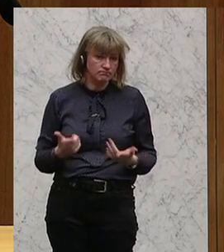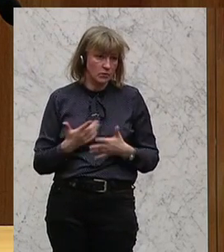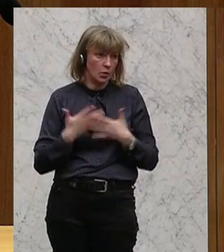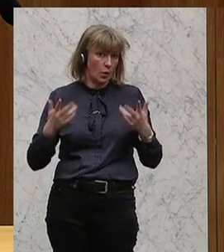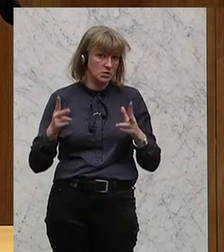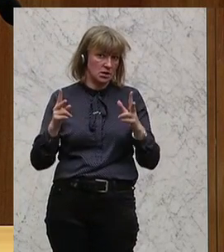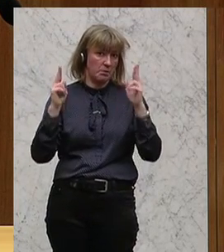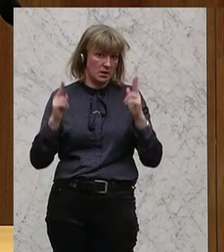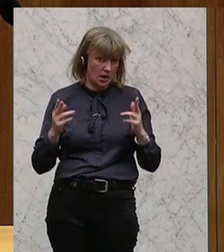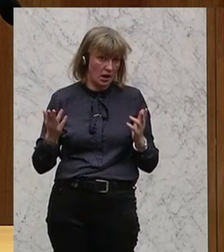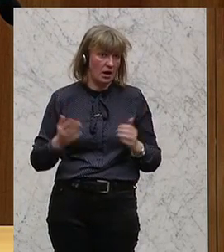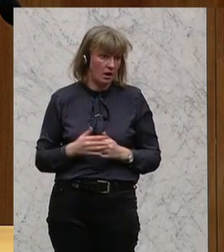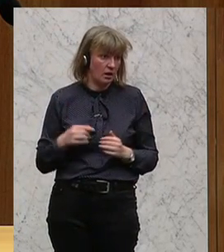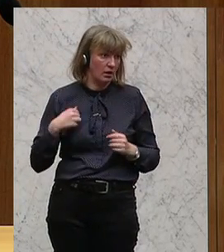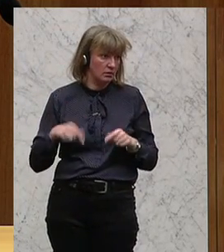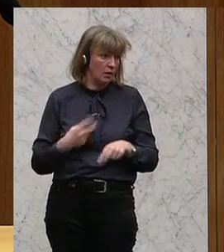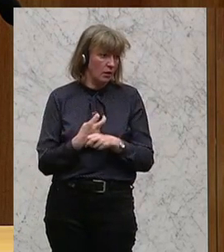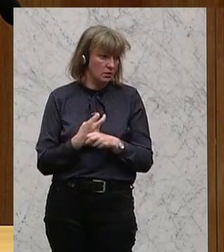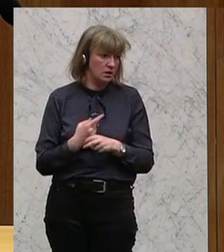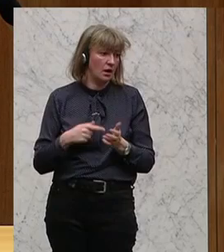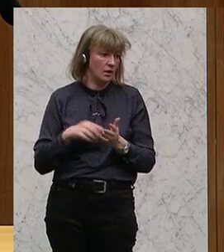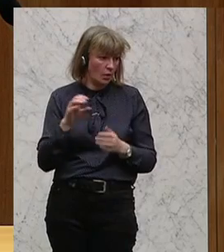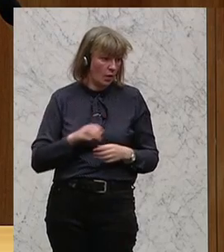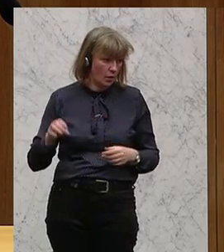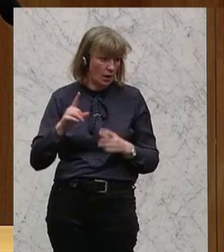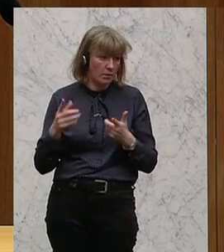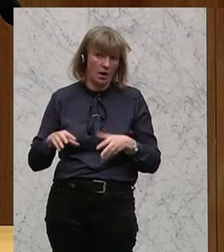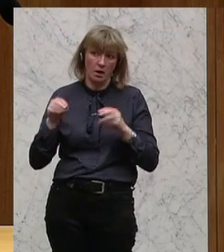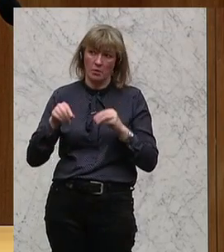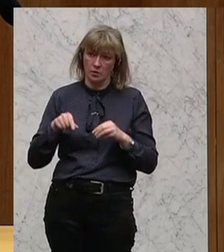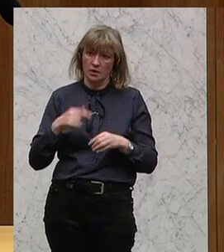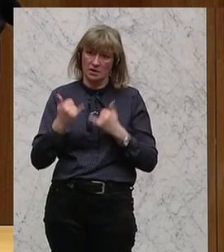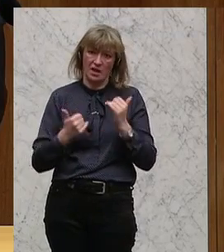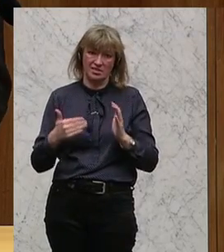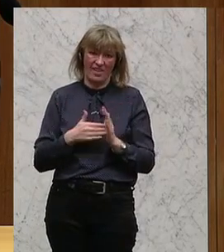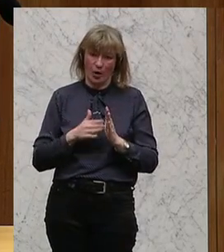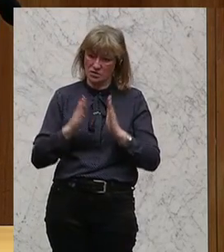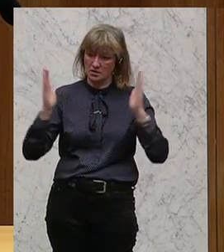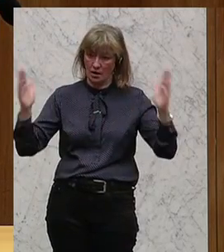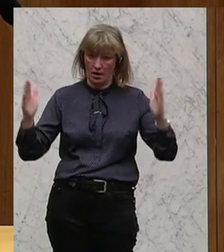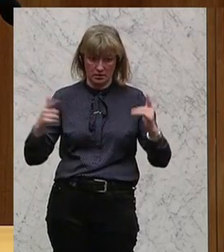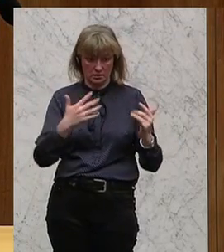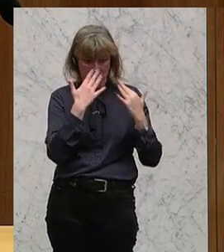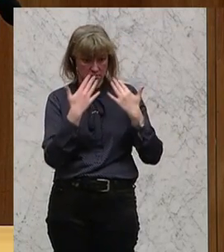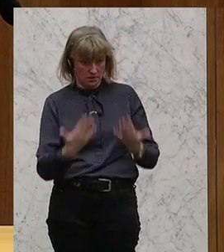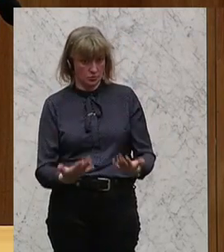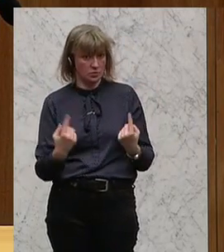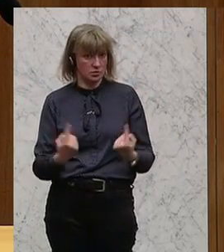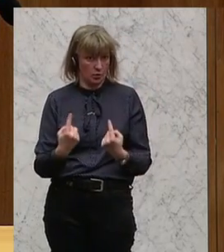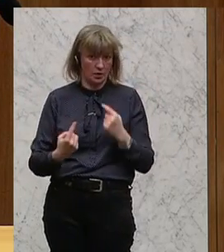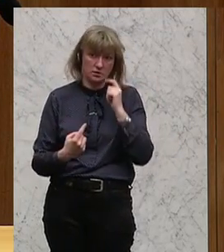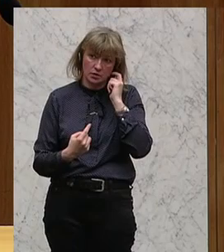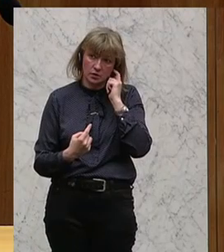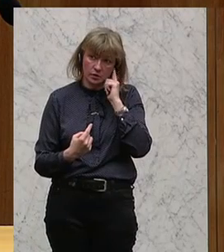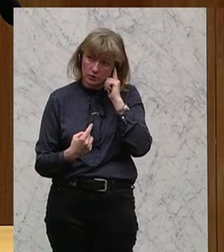großen Kapitel, mit dem wir uns in Österreich und in Europa am Beginn dieses Jahrtausends konfrontiert sehen. Und wenn